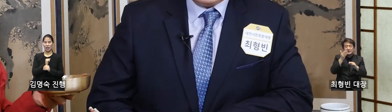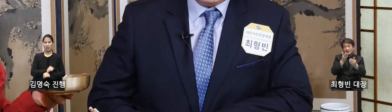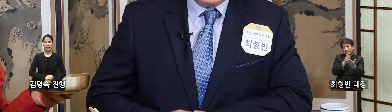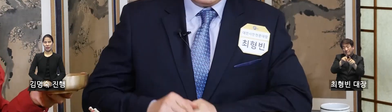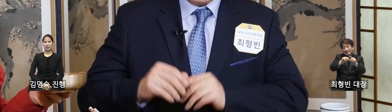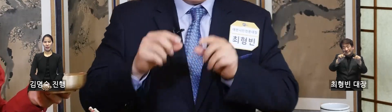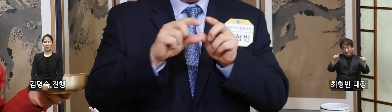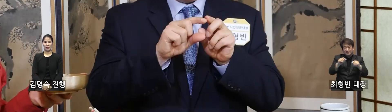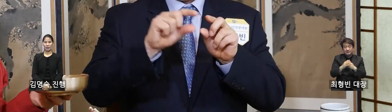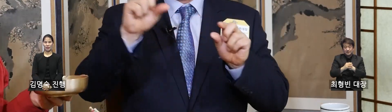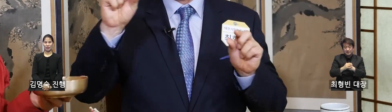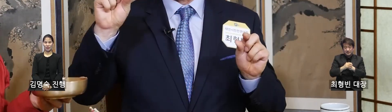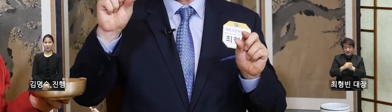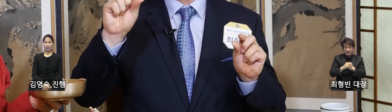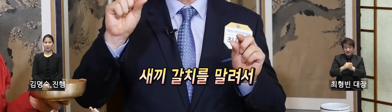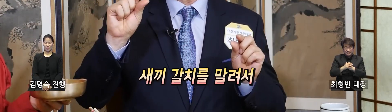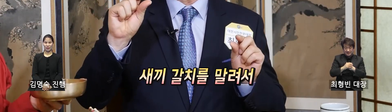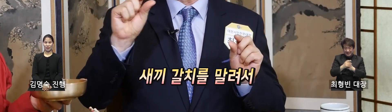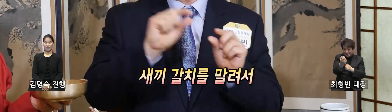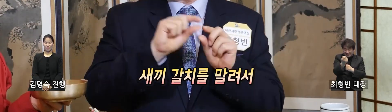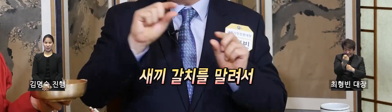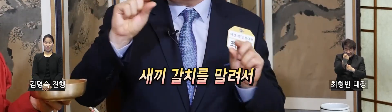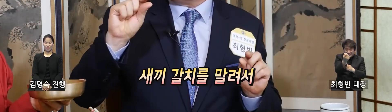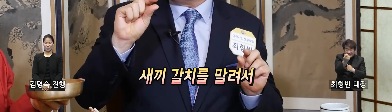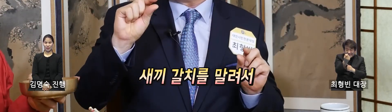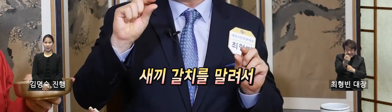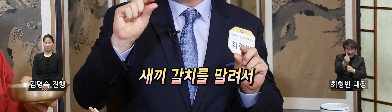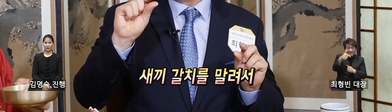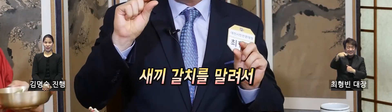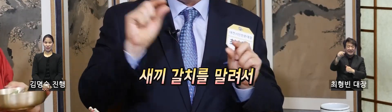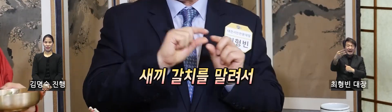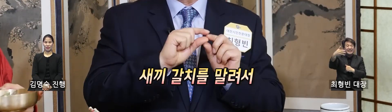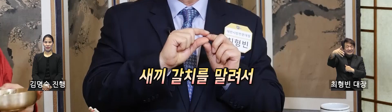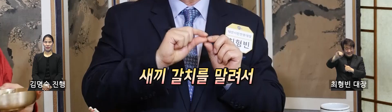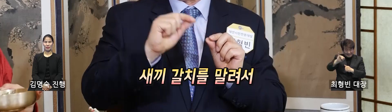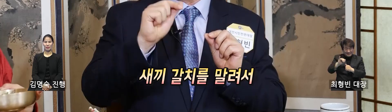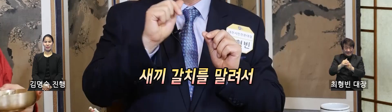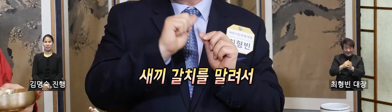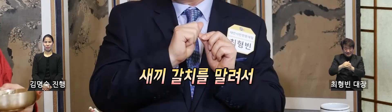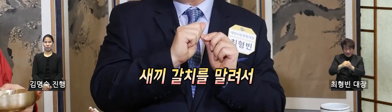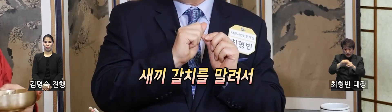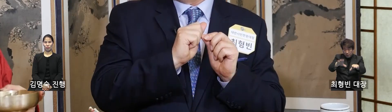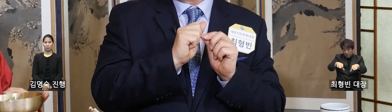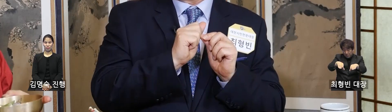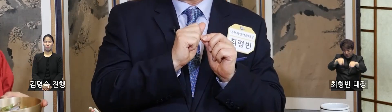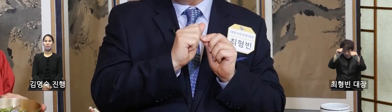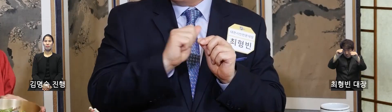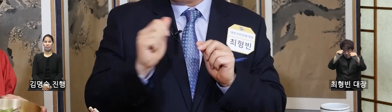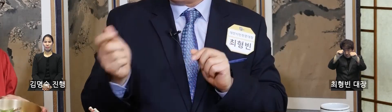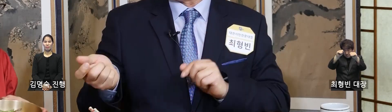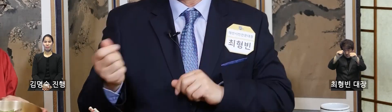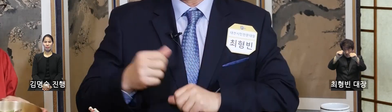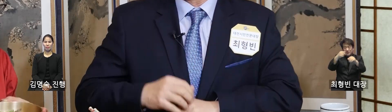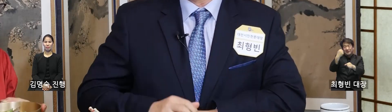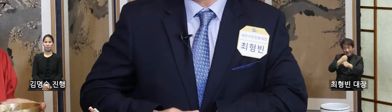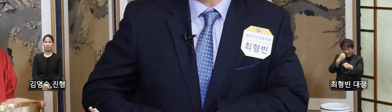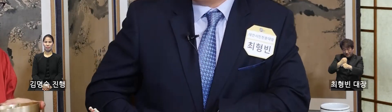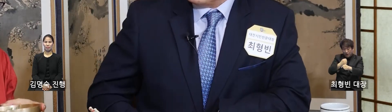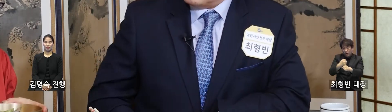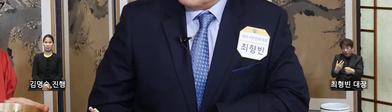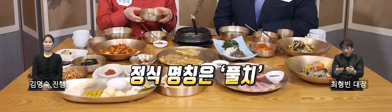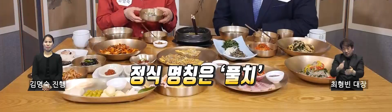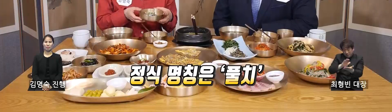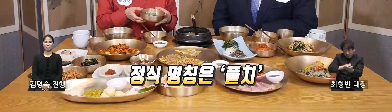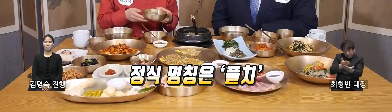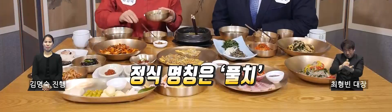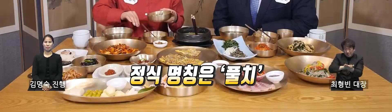갈치 에 작은 갈치 드리죠 새끼가 진행되죠 그 가치를 말립니다 말려서 이렇게 조림을 하면 은